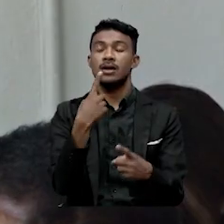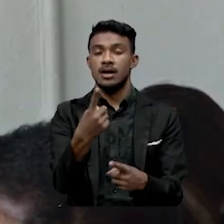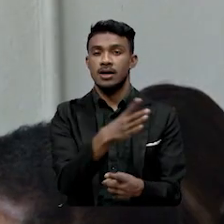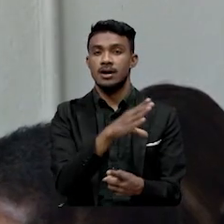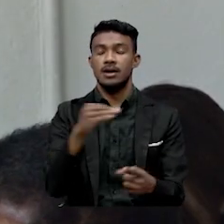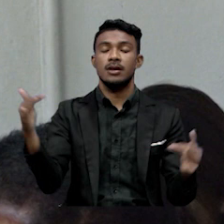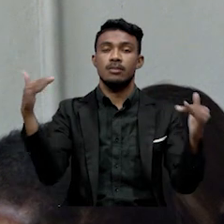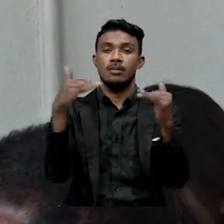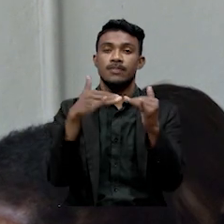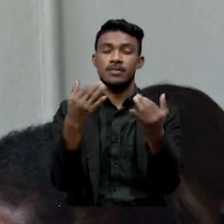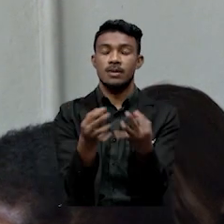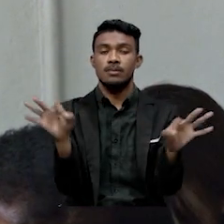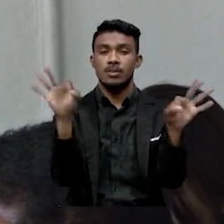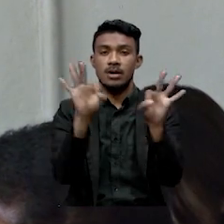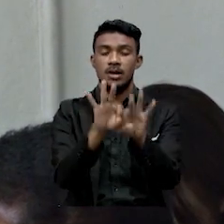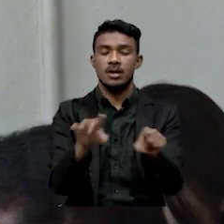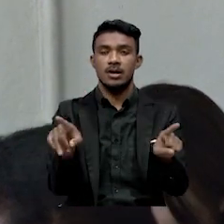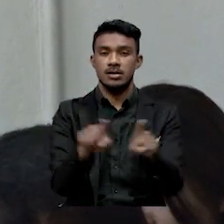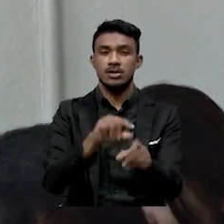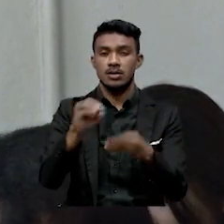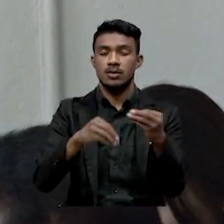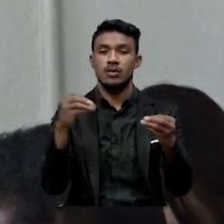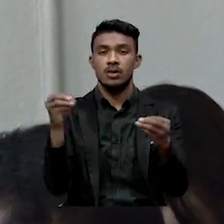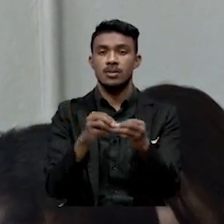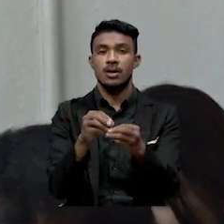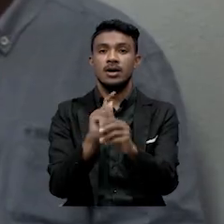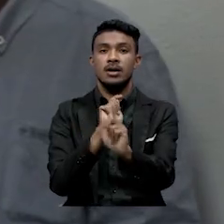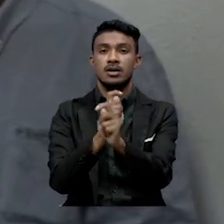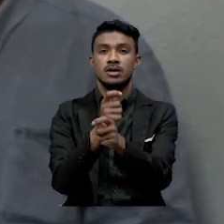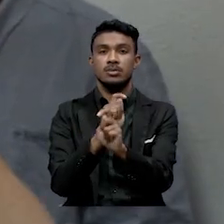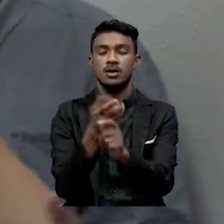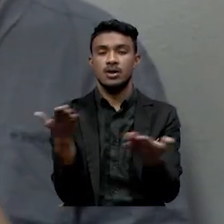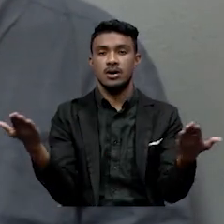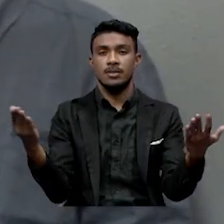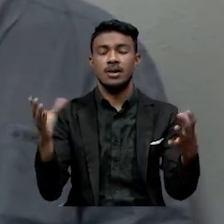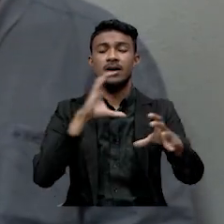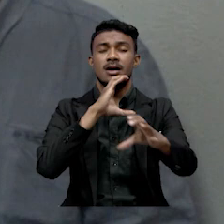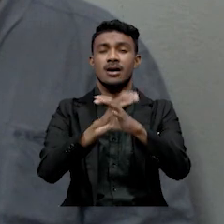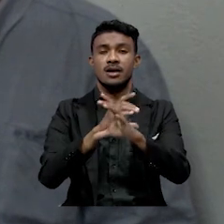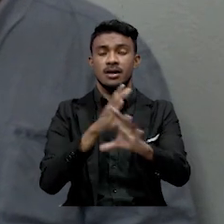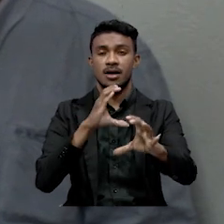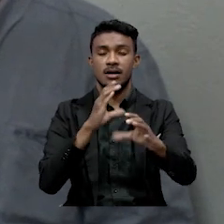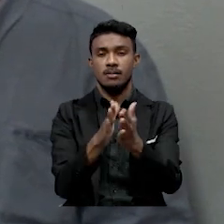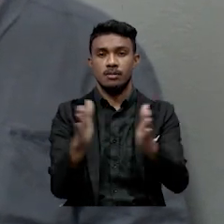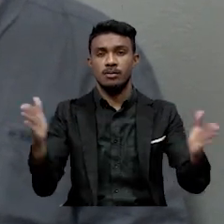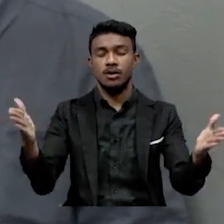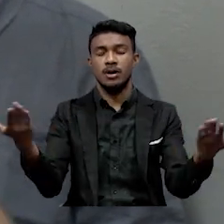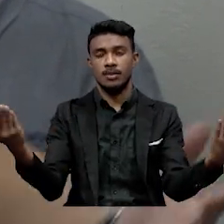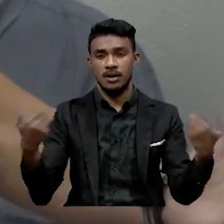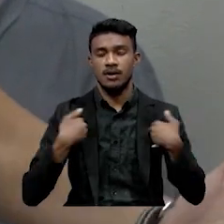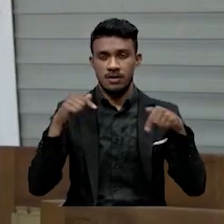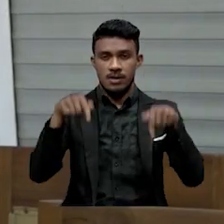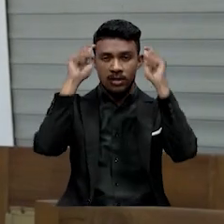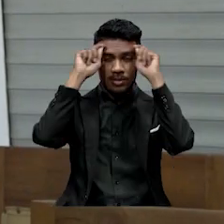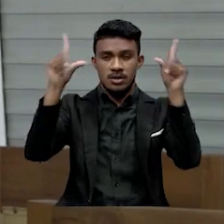magnasonic maka software Naba transport maka kadet about sirih Timor Leste labeled tamabah